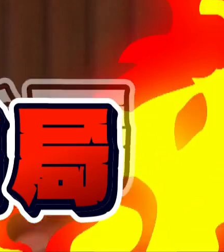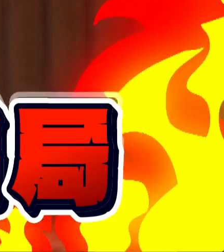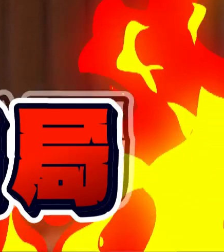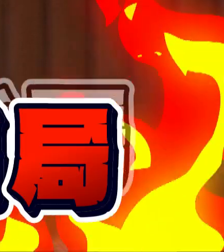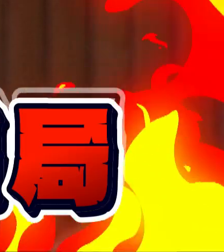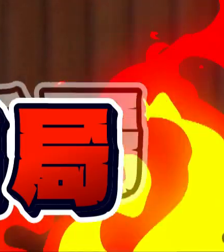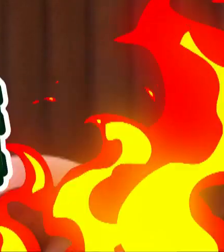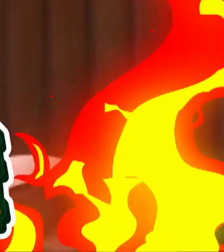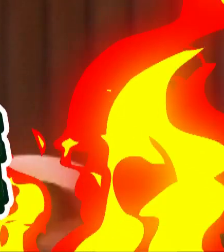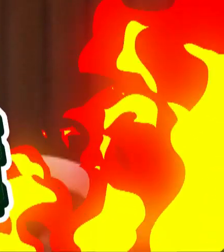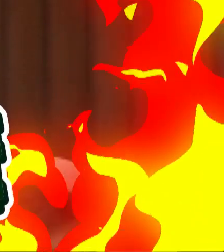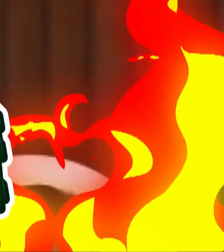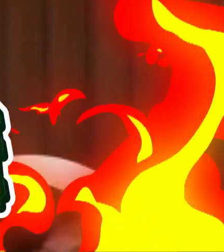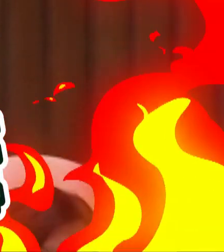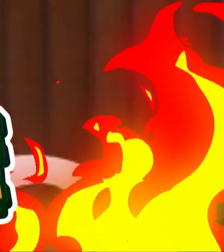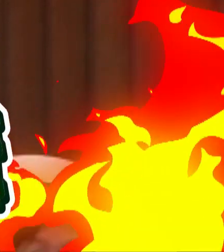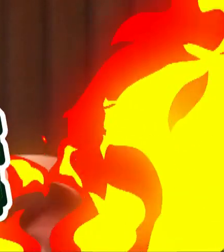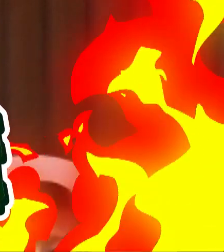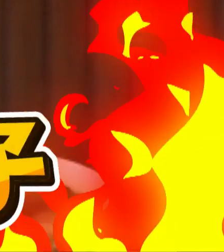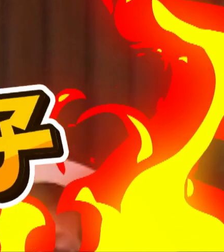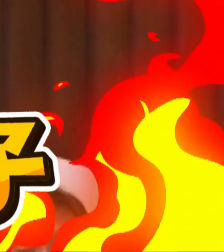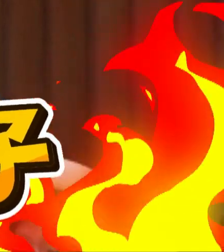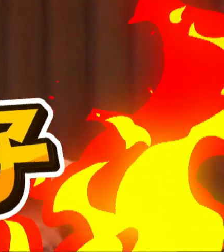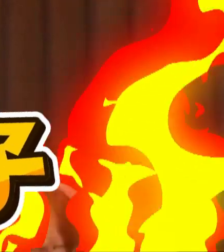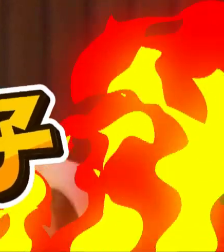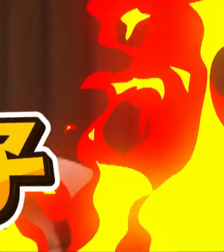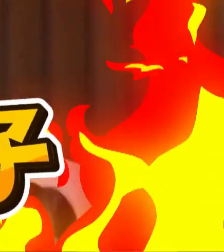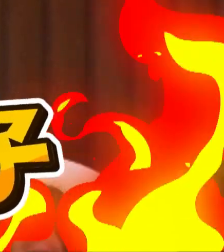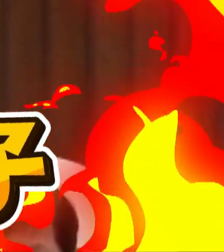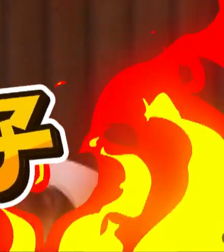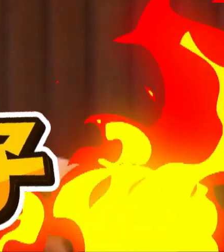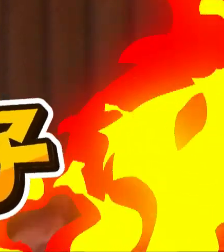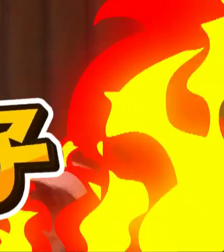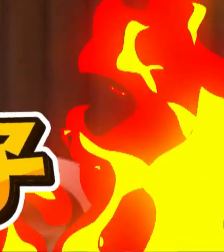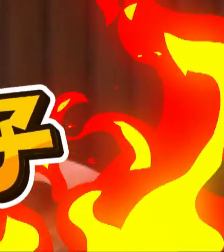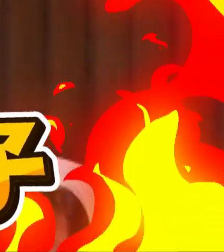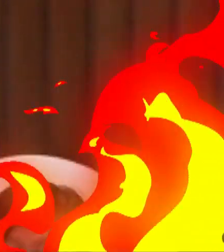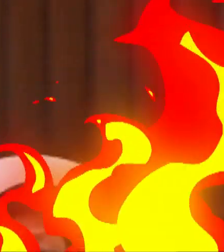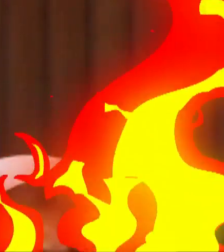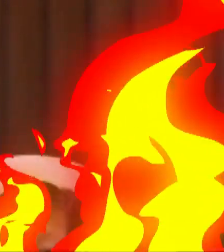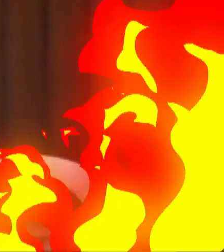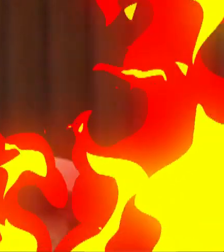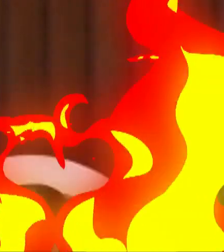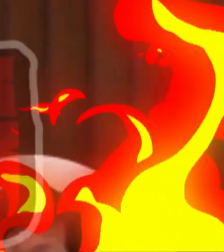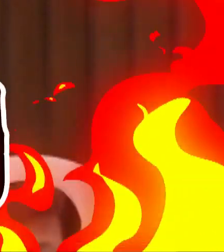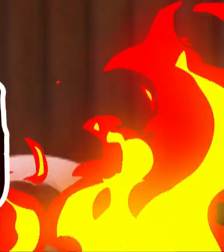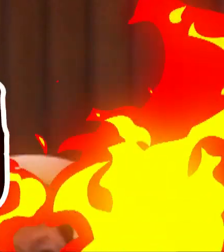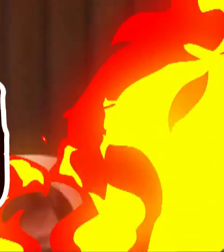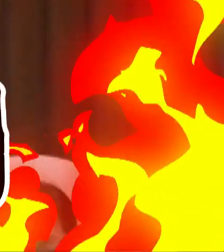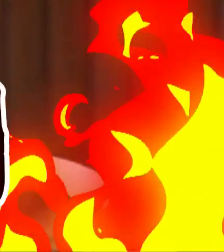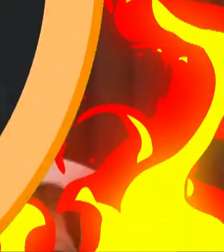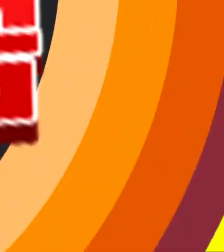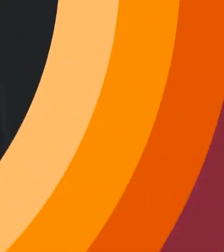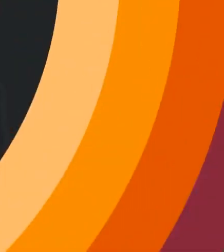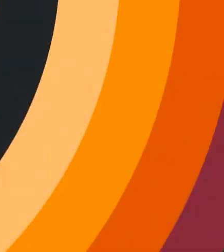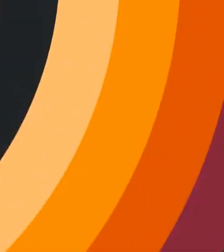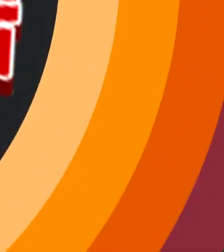基隆捷运是骗局，只要选举的时候就会拿出来讲，选完局就要变另外一个样子。骗局升级之后还是骗局。